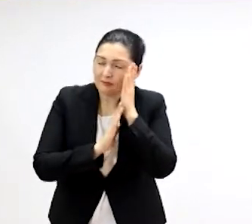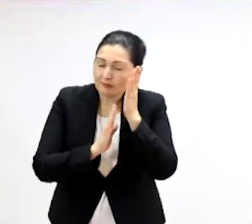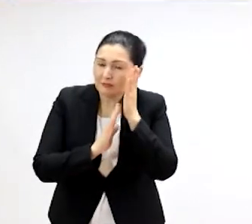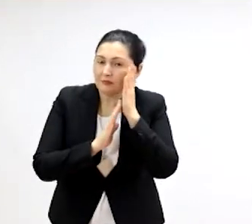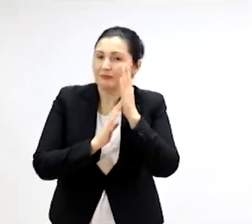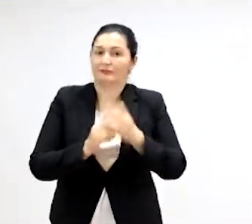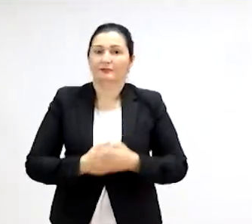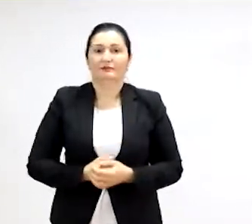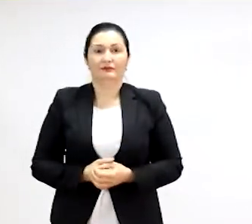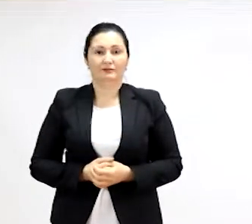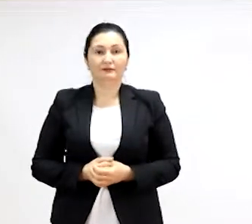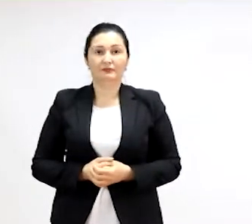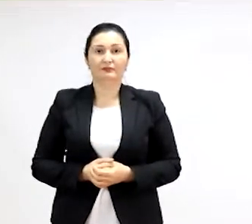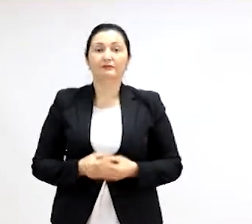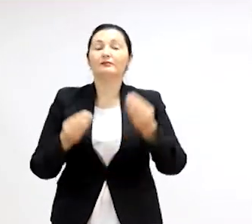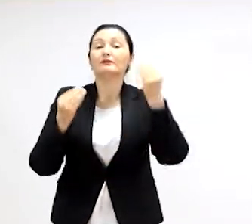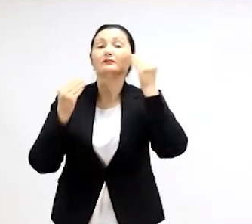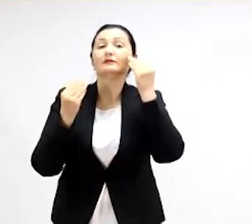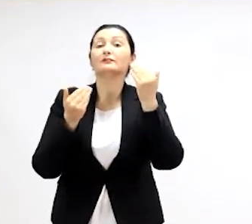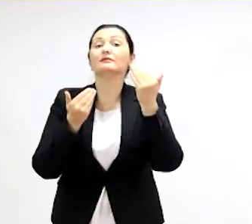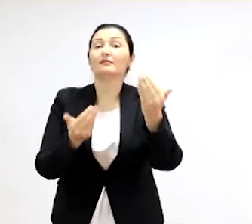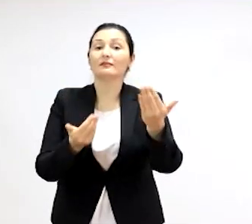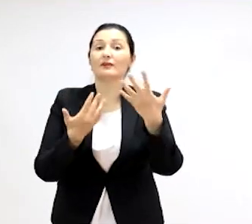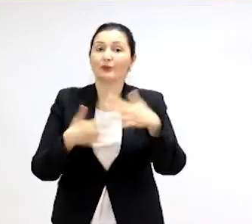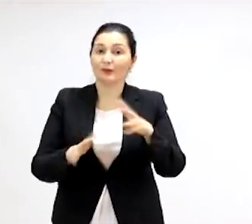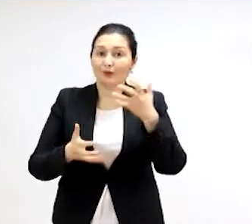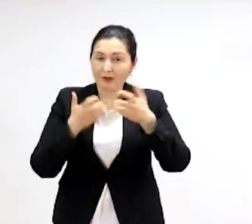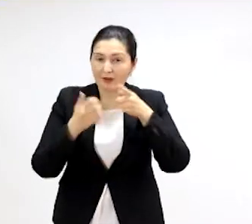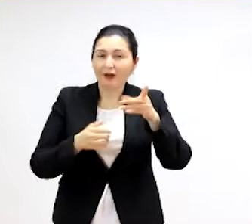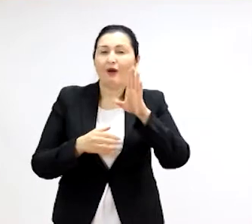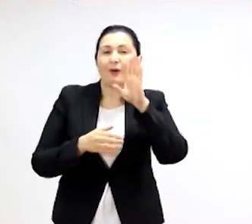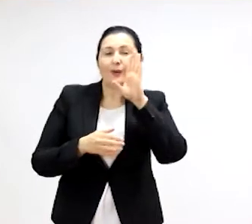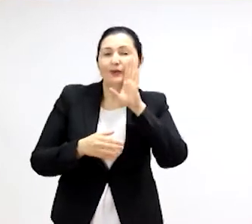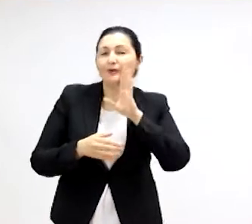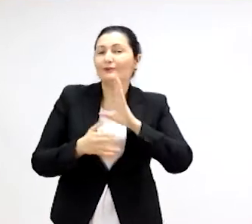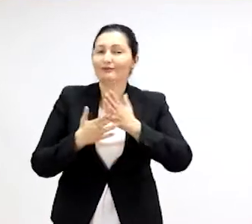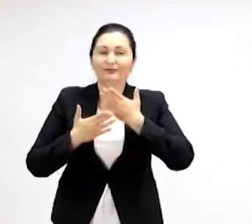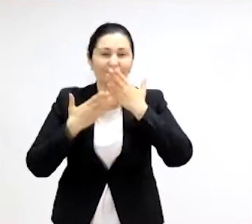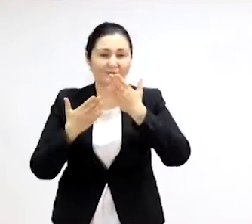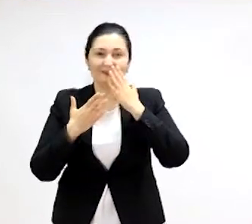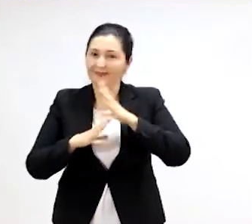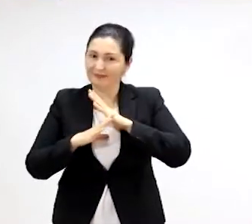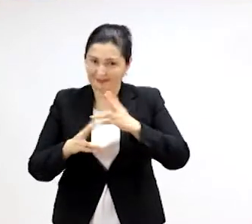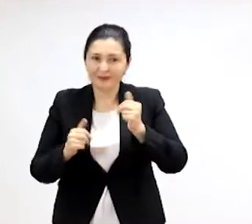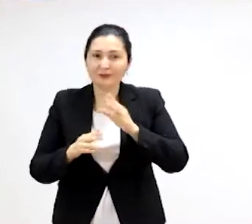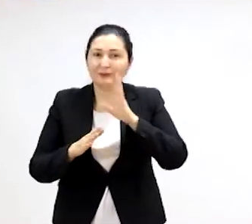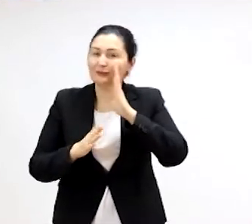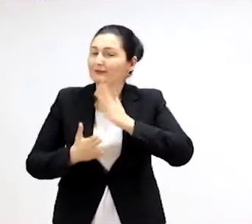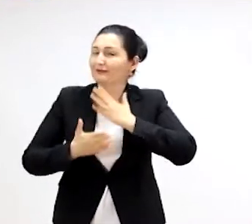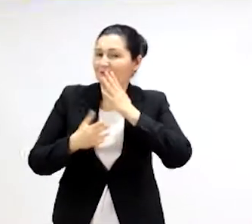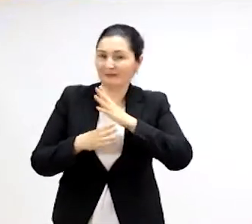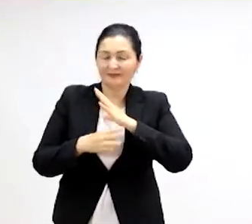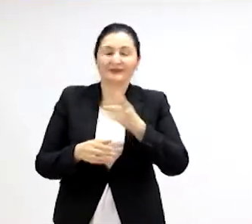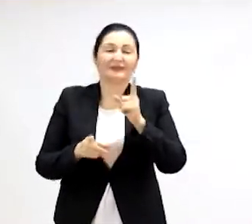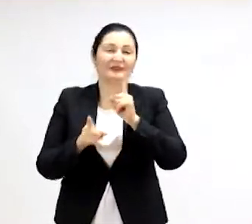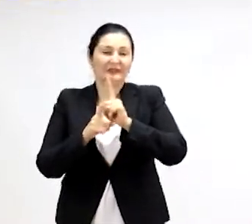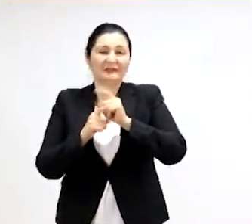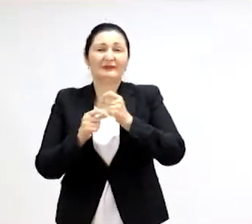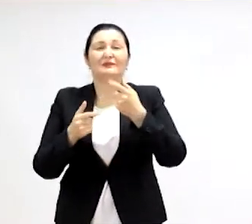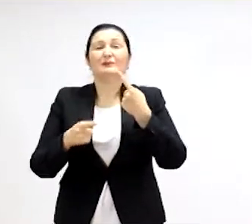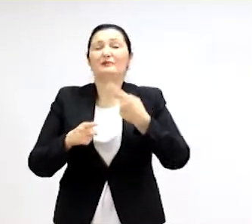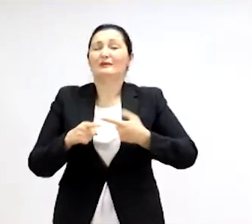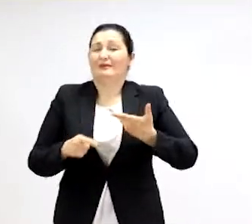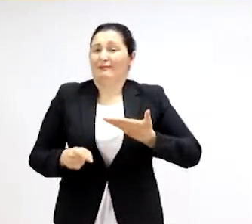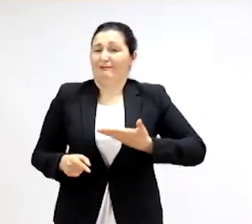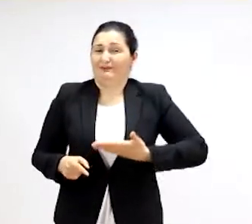Ой. Азиз ҷон, ба фикрам субҳонаам нахӯрдае, а? Ҳамин тавр не? Не, чунон гуруснаам